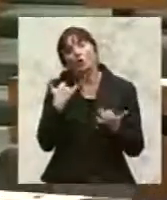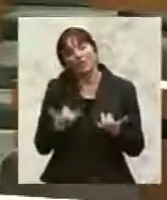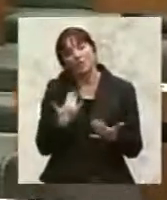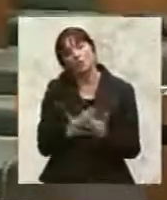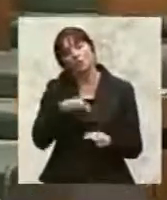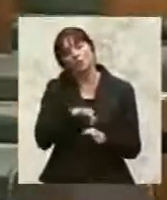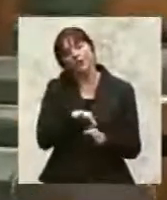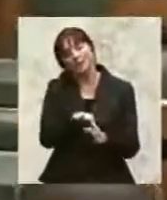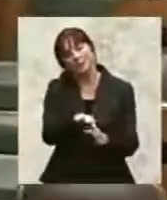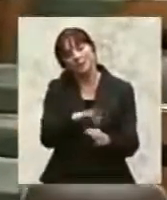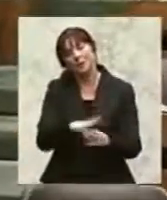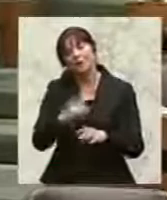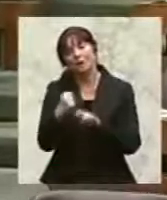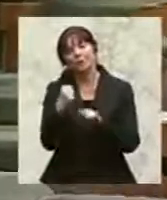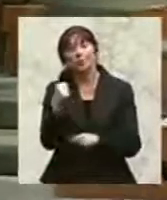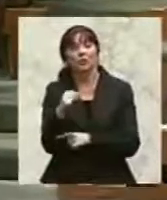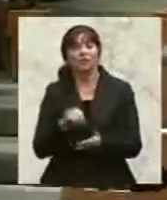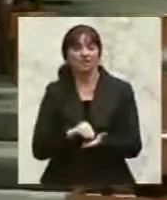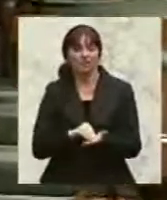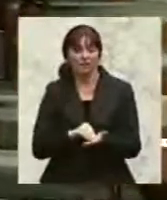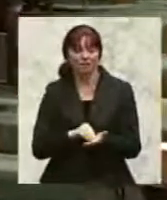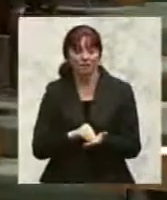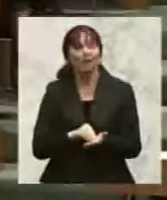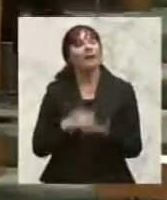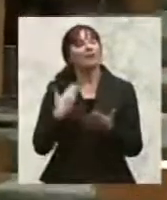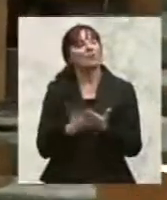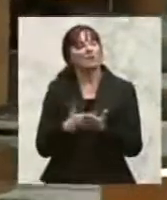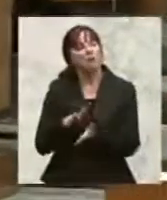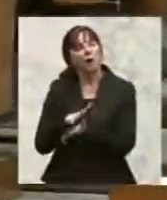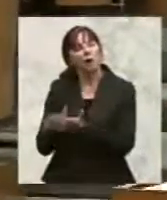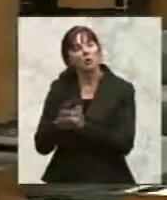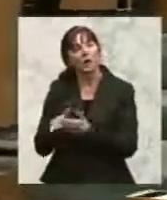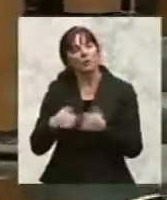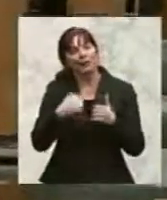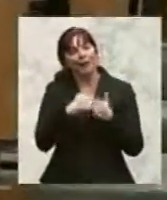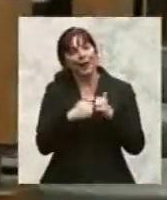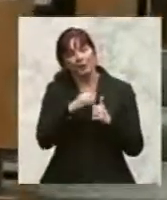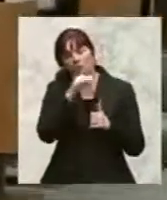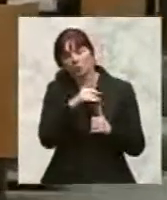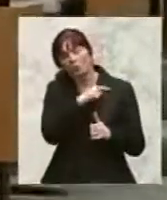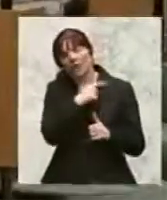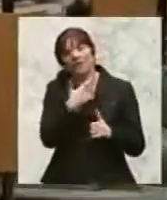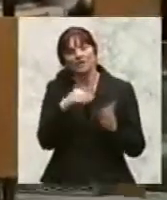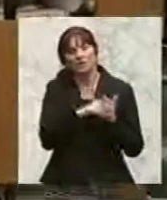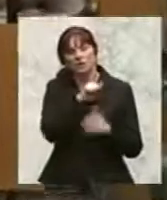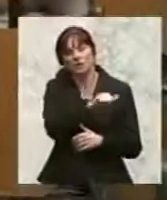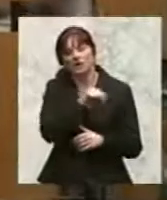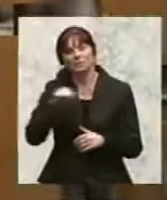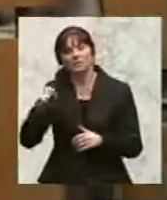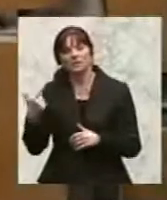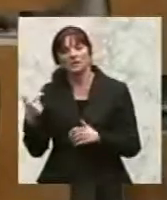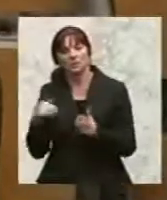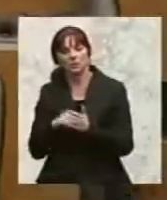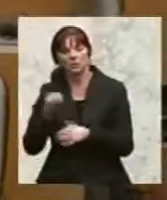seinen Budgetmitteln. So sind die Ausgaben des Rechnungshofes seit dem Jahr 2001 bis 2012 in